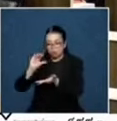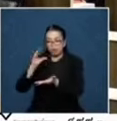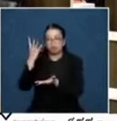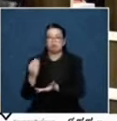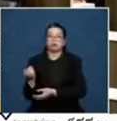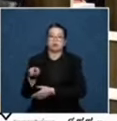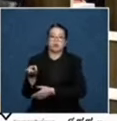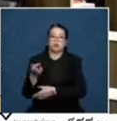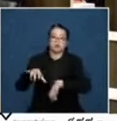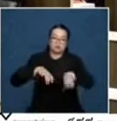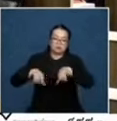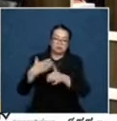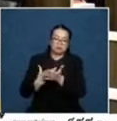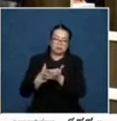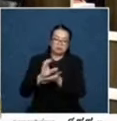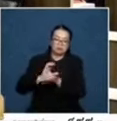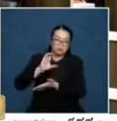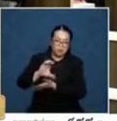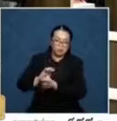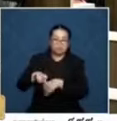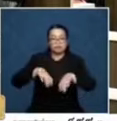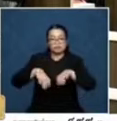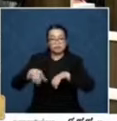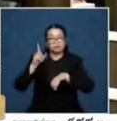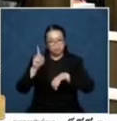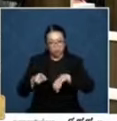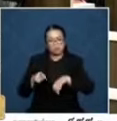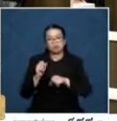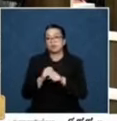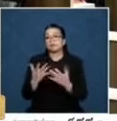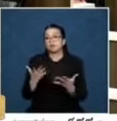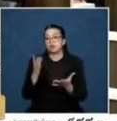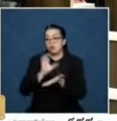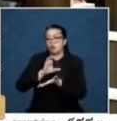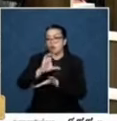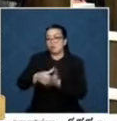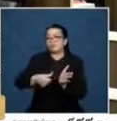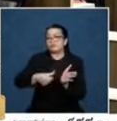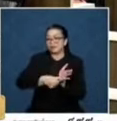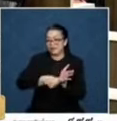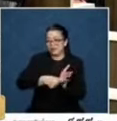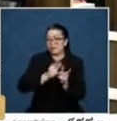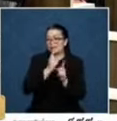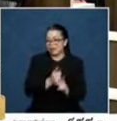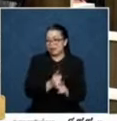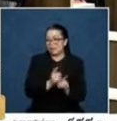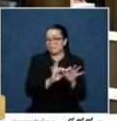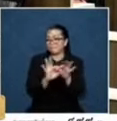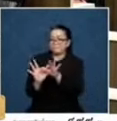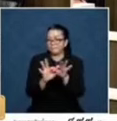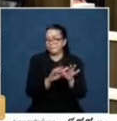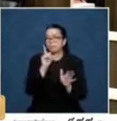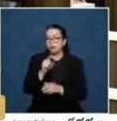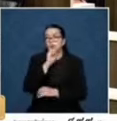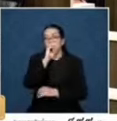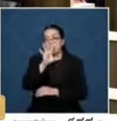การจัดสรรงบที่ควรจะเป็นนั้นเป็นยังไงครับงบอะไรที่เป็นการใช้หนี้ตามภาระผูกพันก็ควรจะบอก